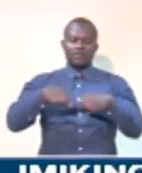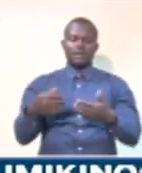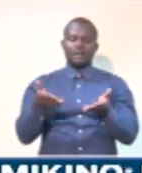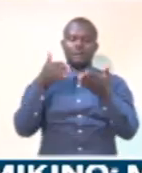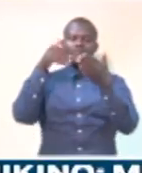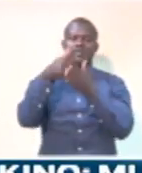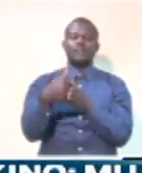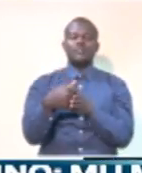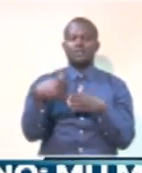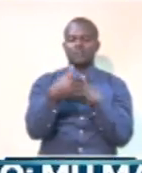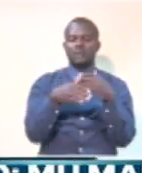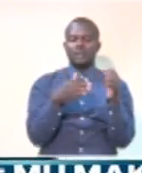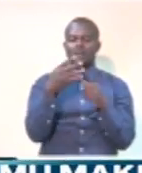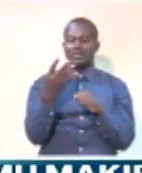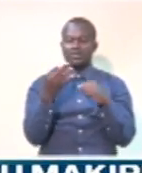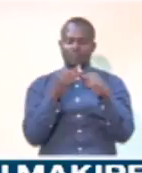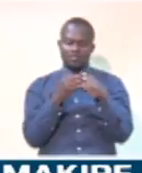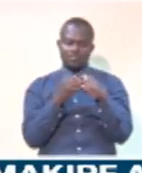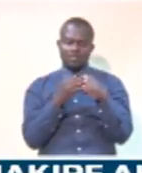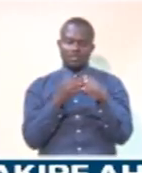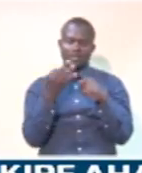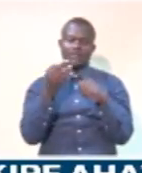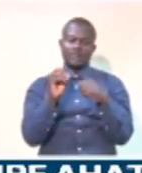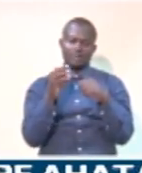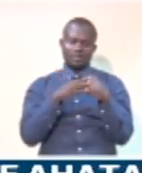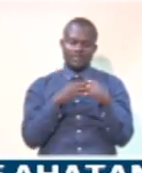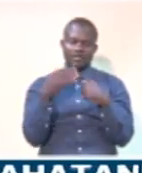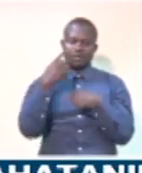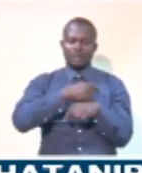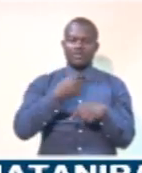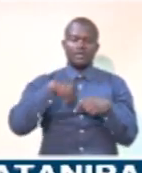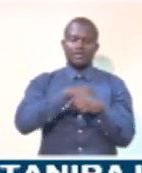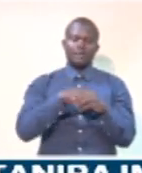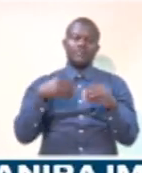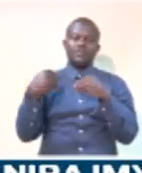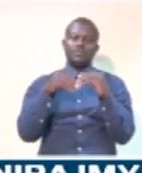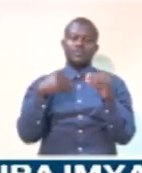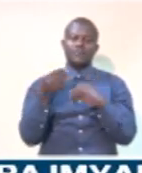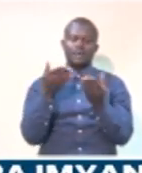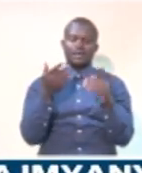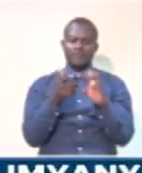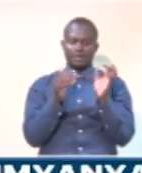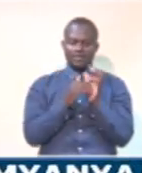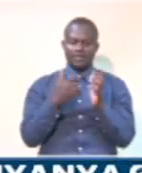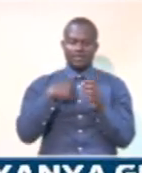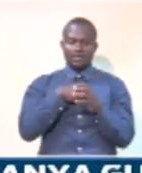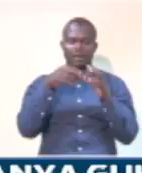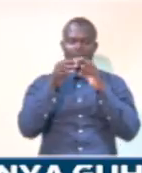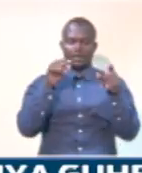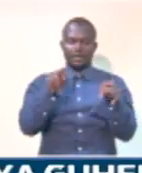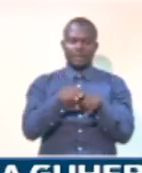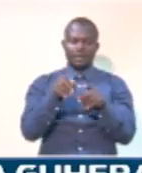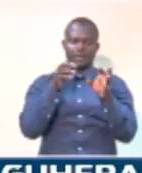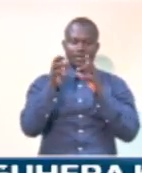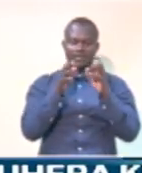ageze ku 408 ku munsi ukona ko byatuma ha ubwiyongere bw'ibikoresho bihari ariko ikindi twavuga nuko nkuko